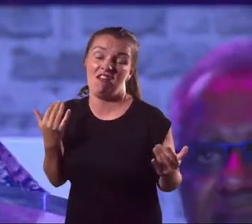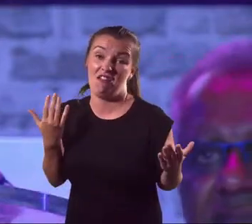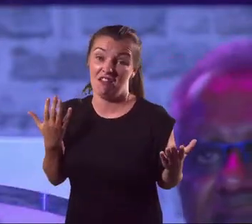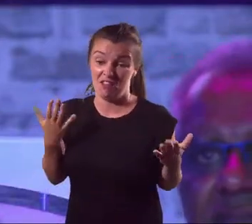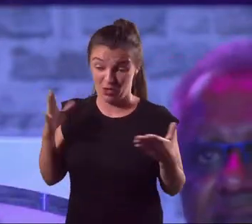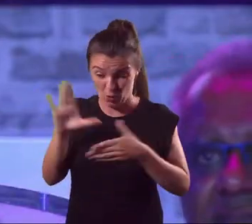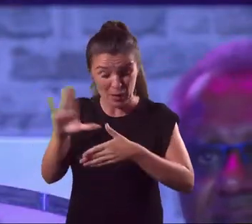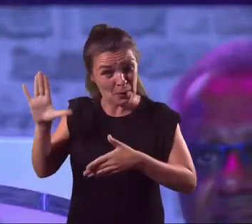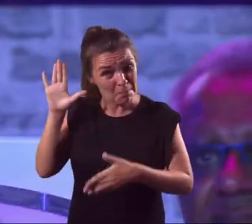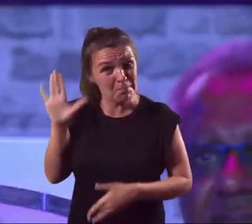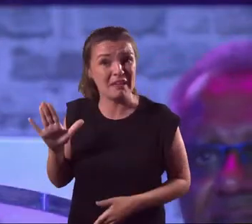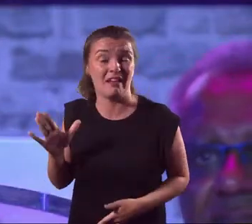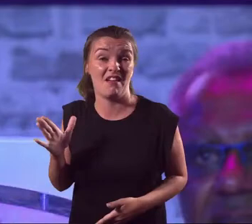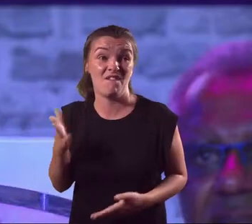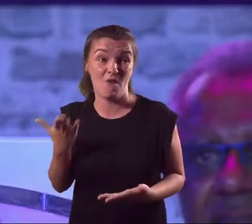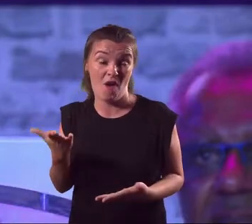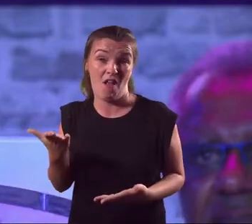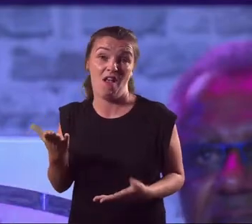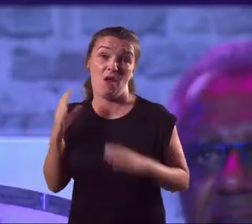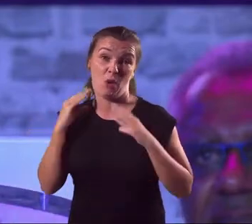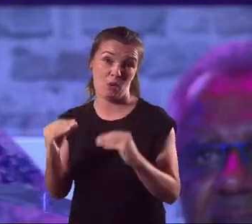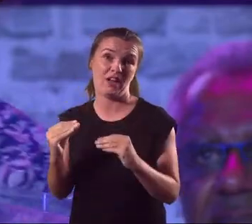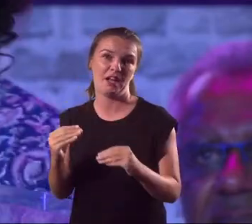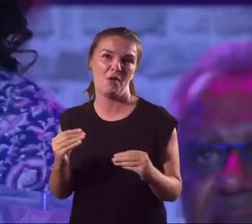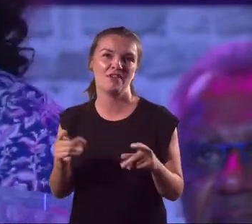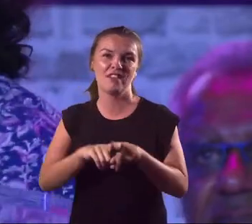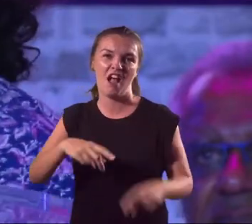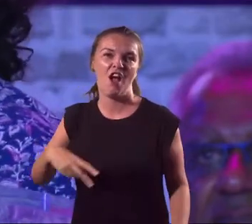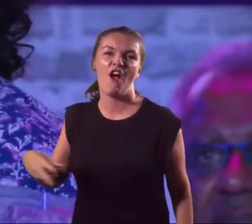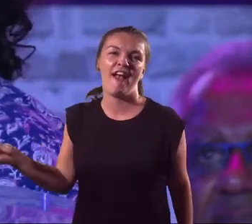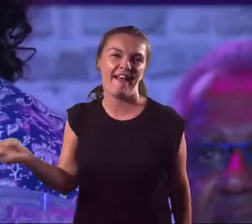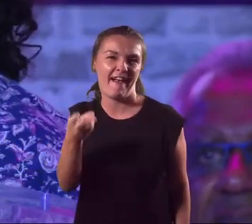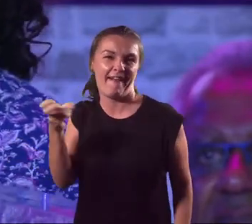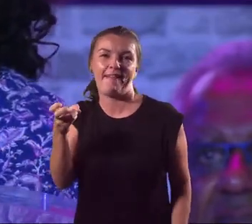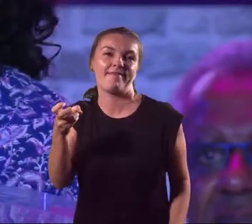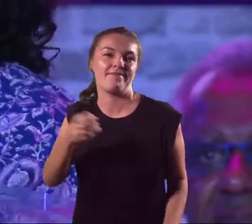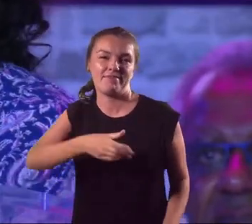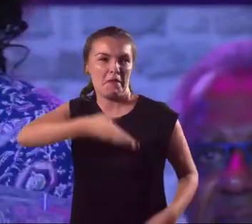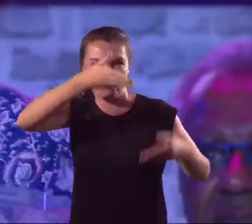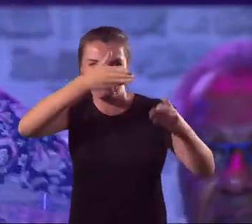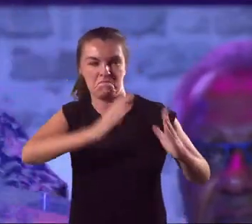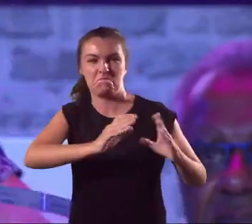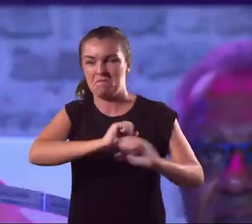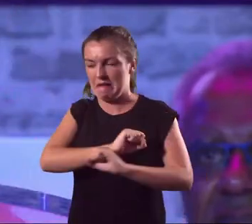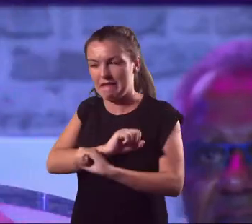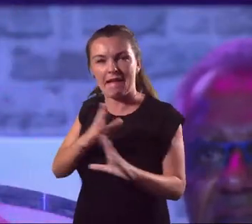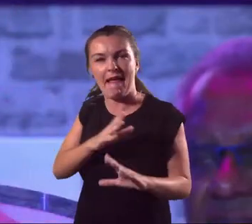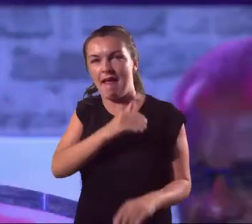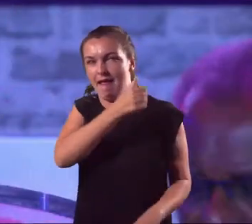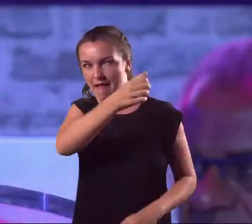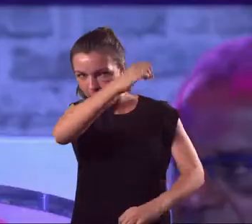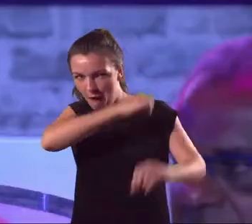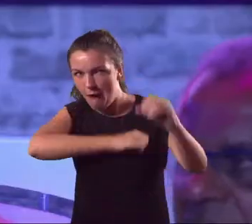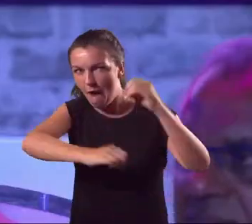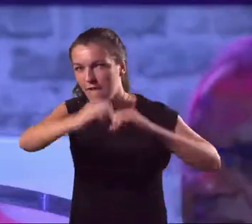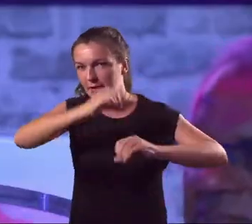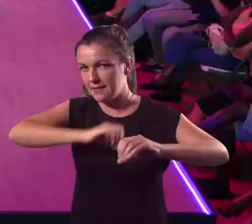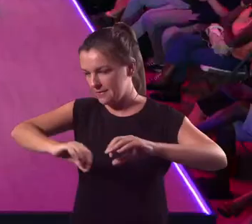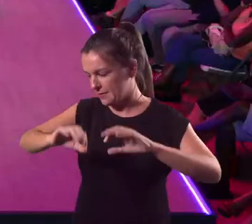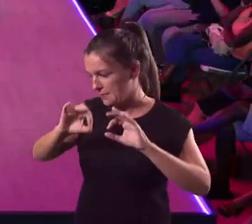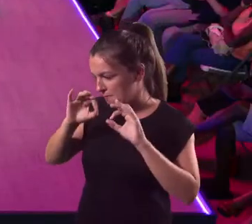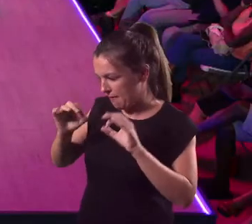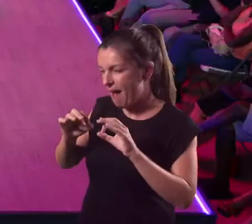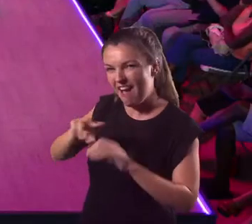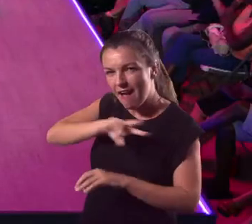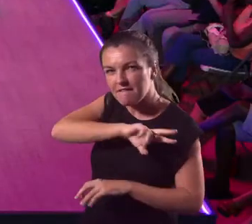en Guadeloupe. Voilà la réalité d'un racket institutionnalisé qui est organisé et auquel nous devons